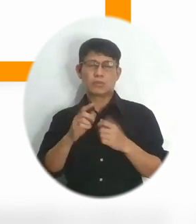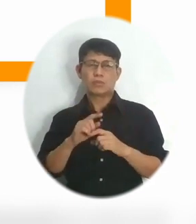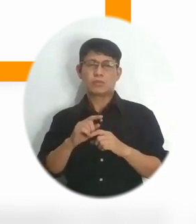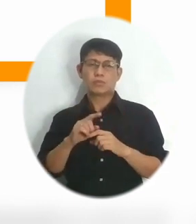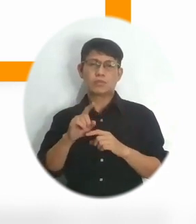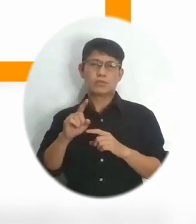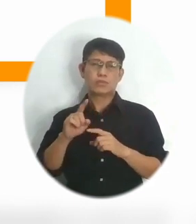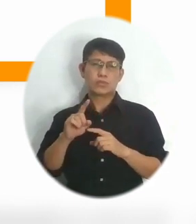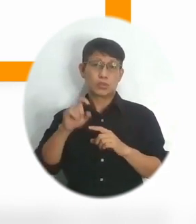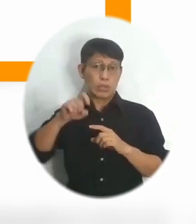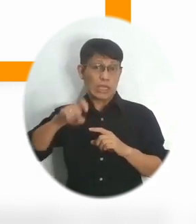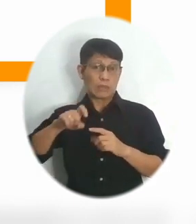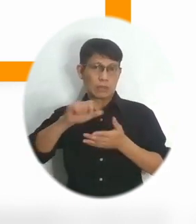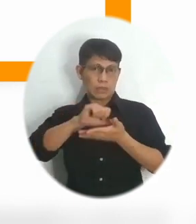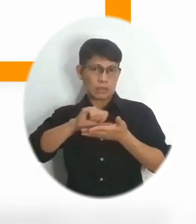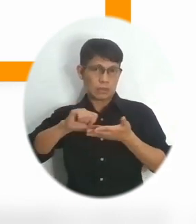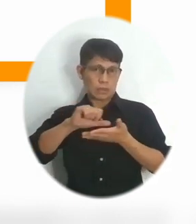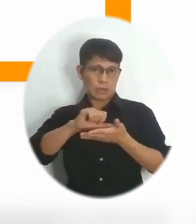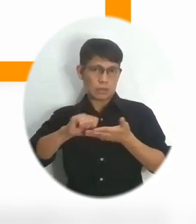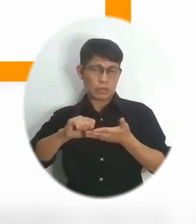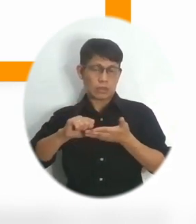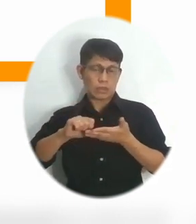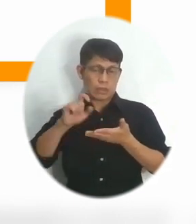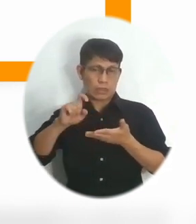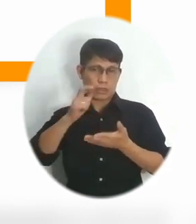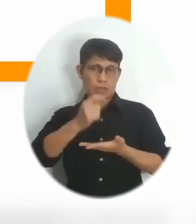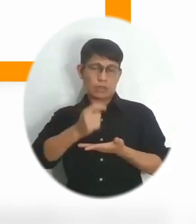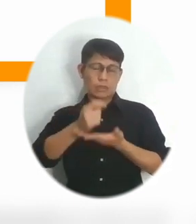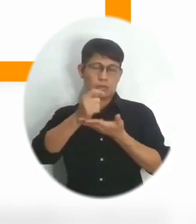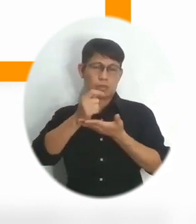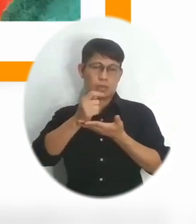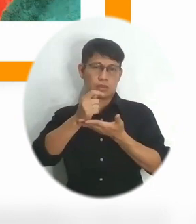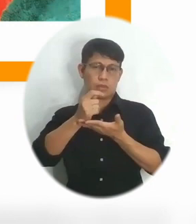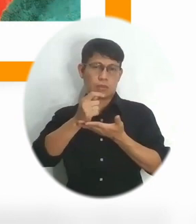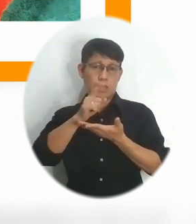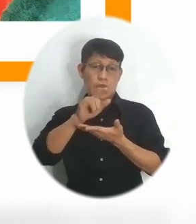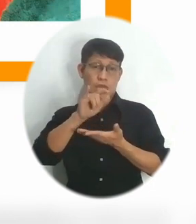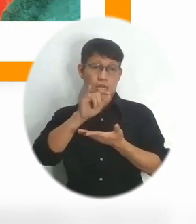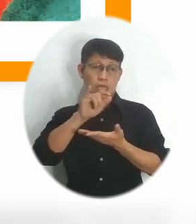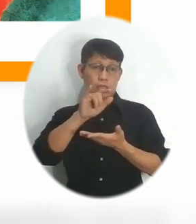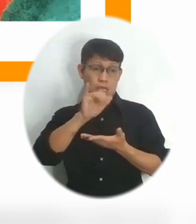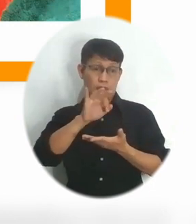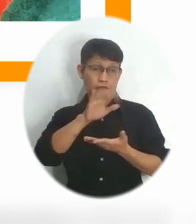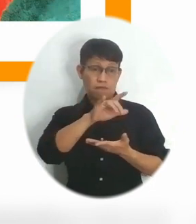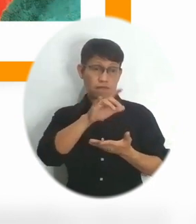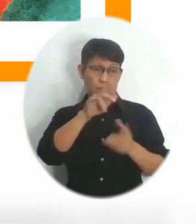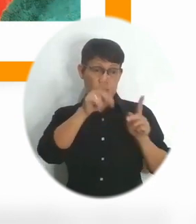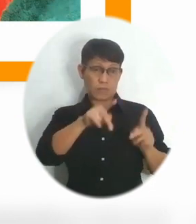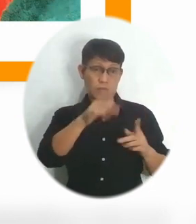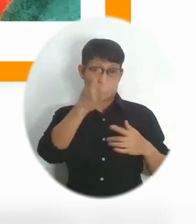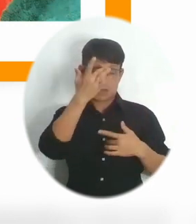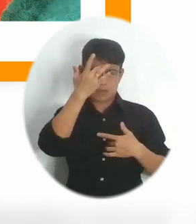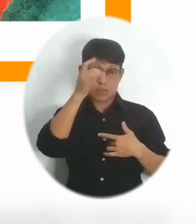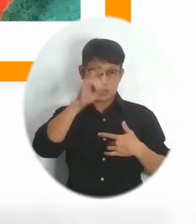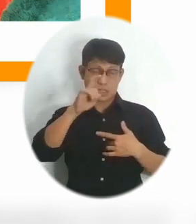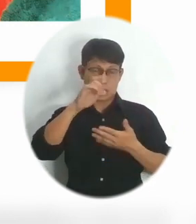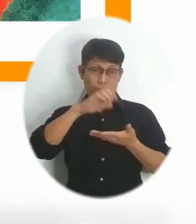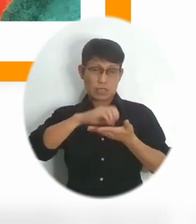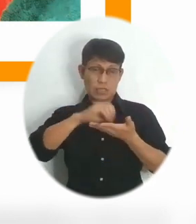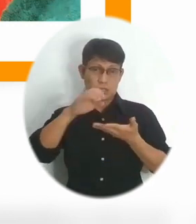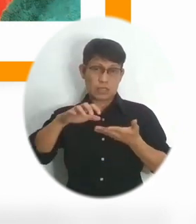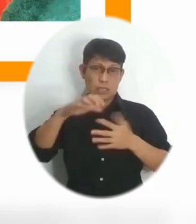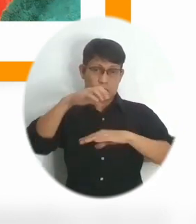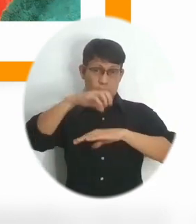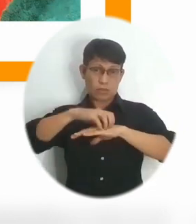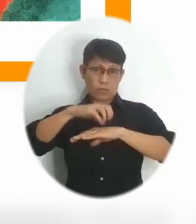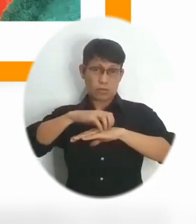ay combination ng surgery, chemotherapy at radiotherapy. Ang mga pasyente ay inooperahan upang matanggal